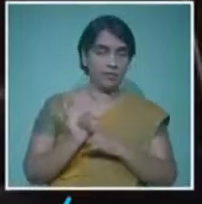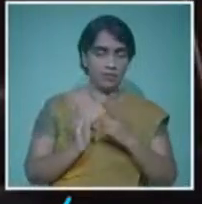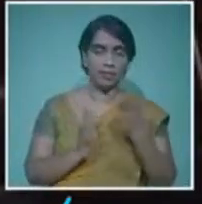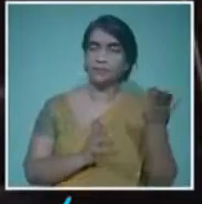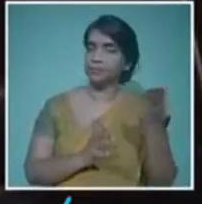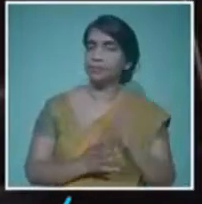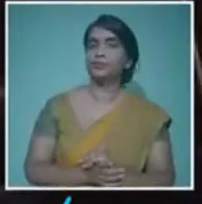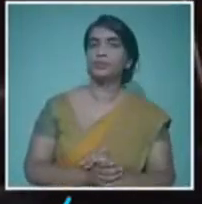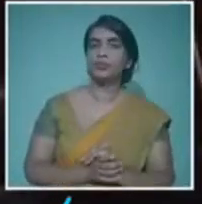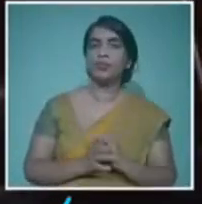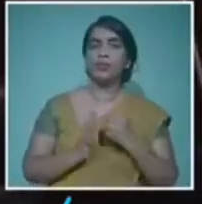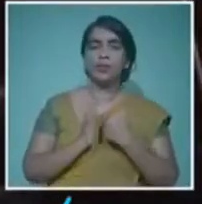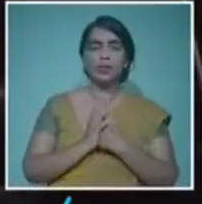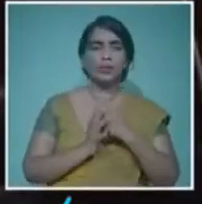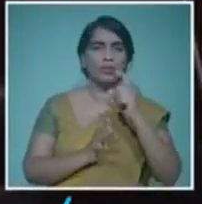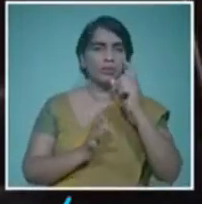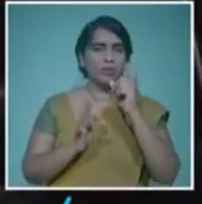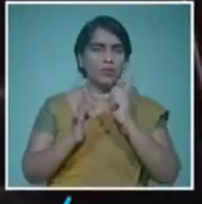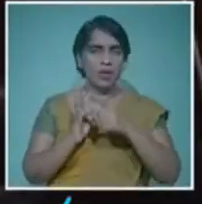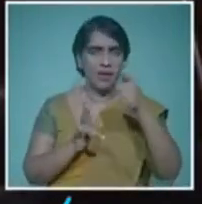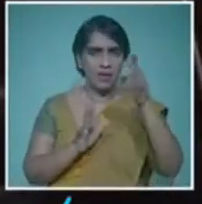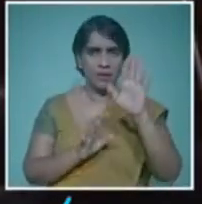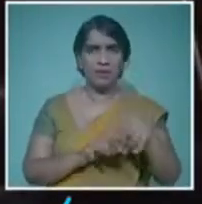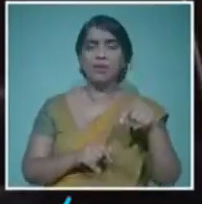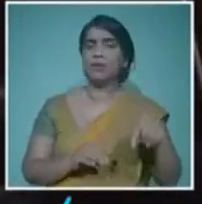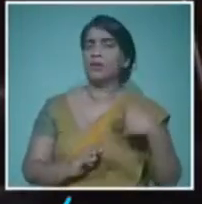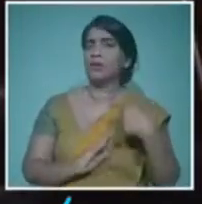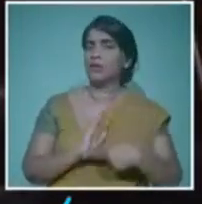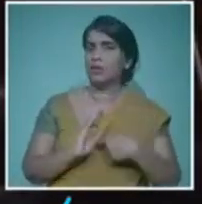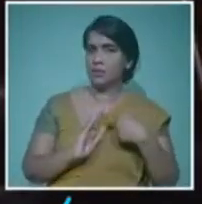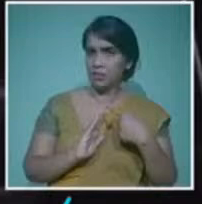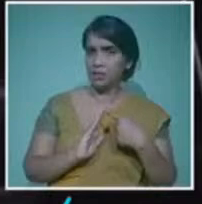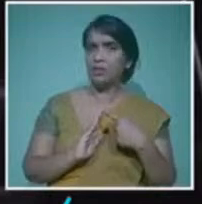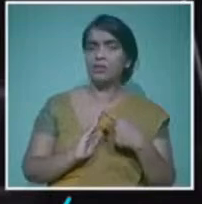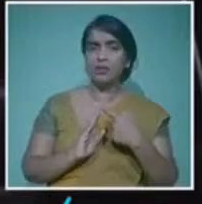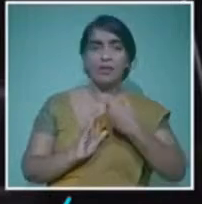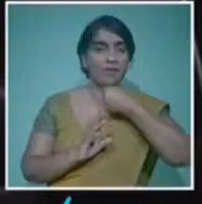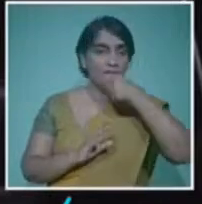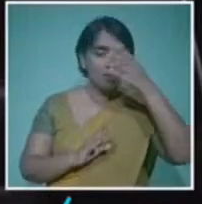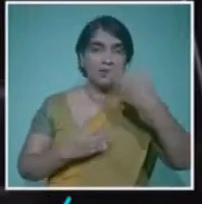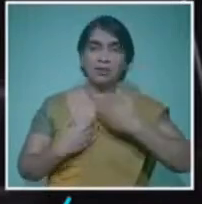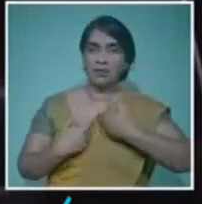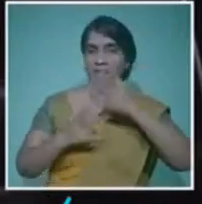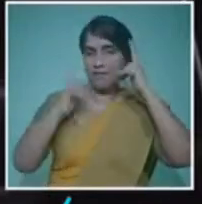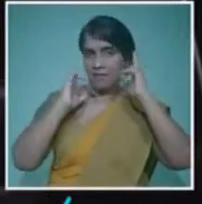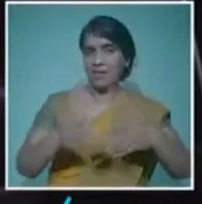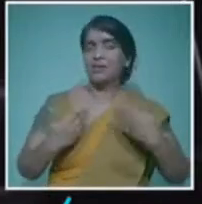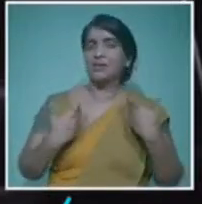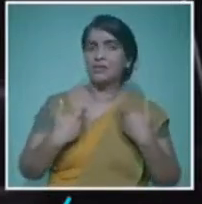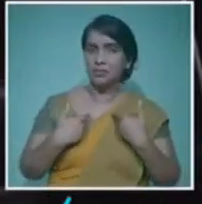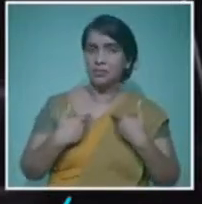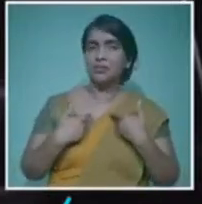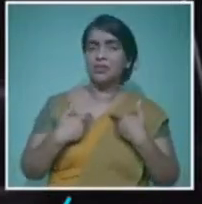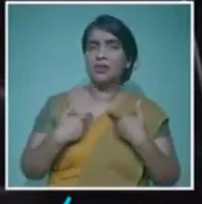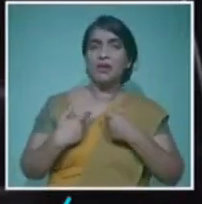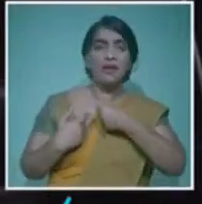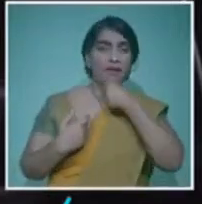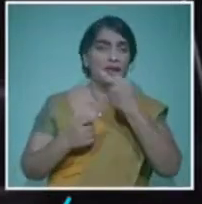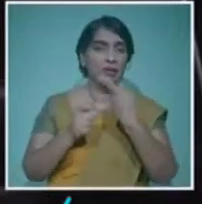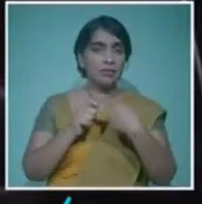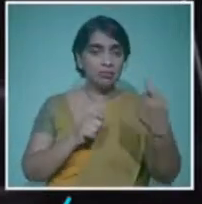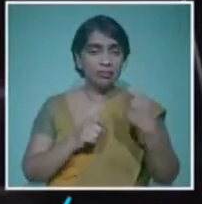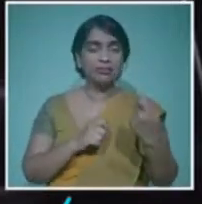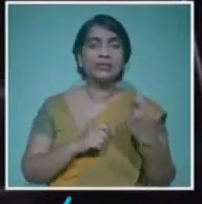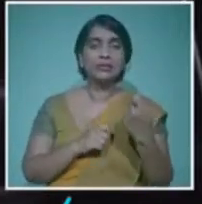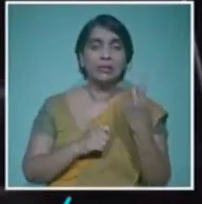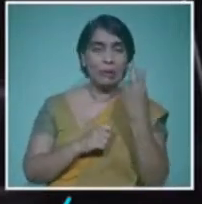කතානායකතුමනි ගරු සභානායකතුමා ඉන්න වෙලාවේ දැන් මේ රටේ ඔබතුමත් වැඩිහිටියෙක් අපිත් වැඩිහිටියෝ වැඩිහිටි දීමනාව මාස